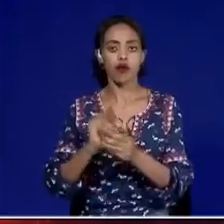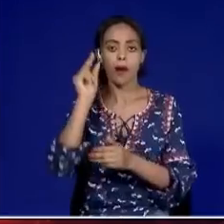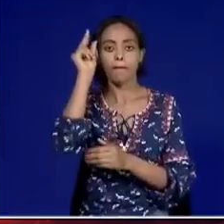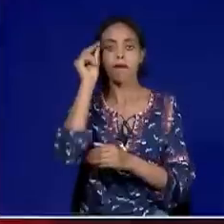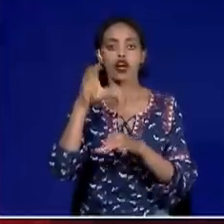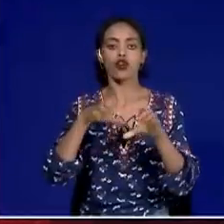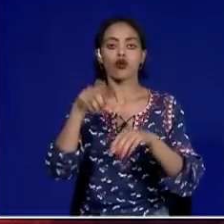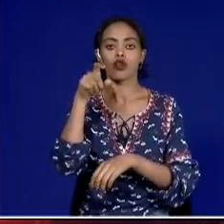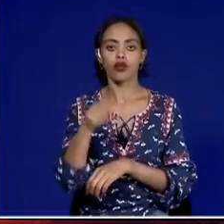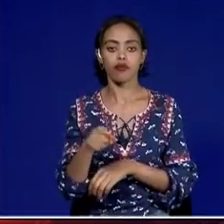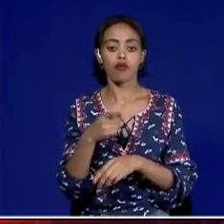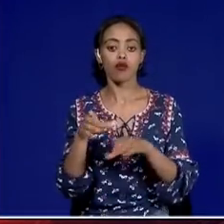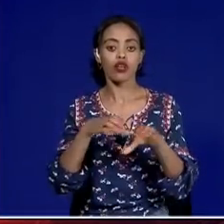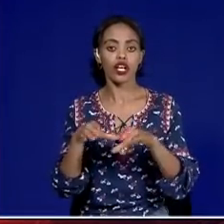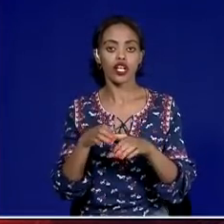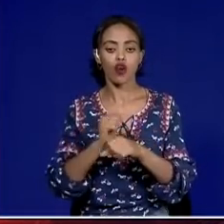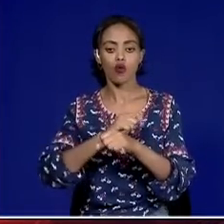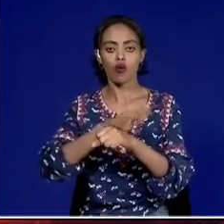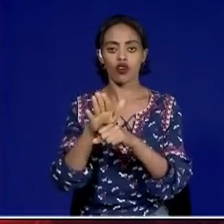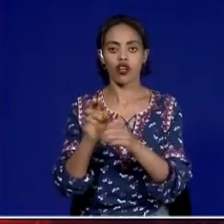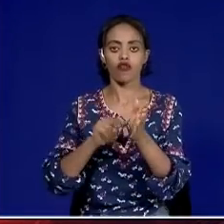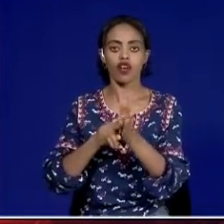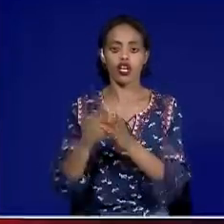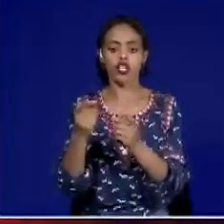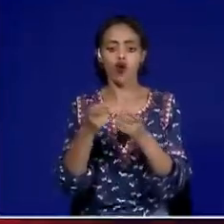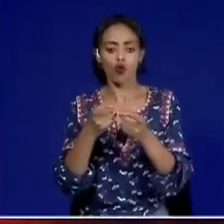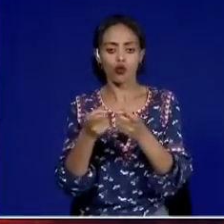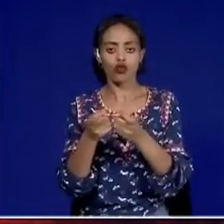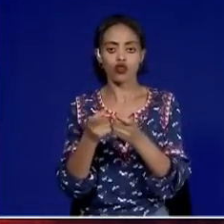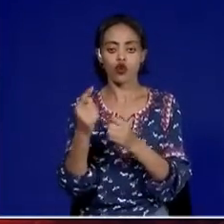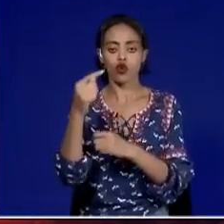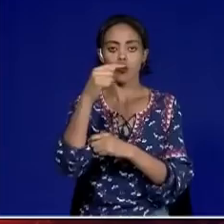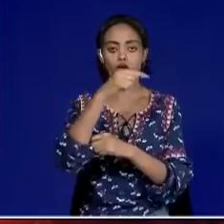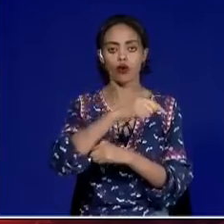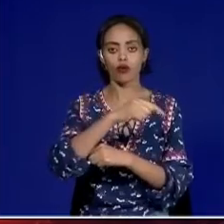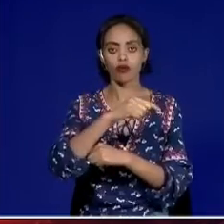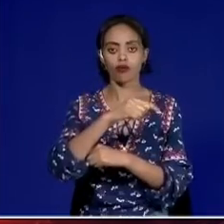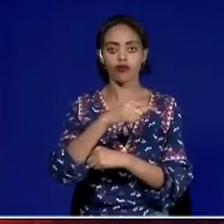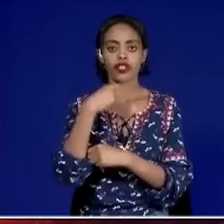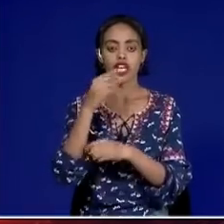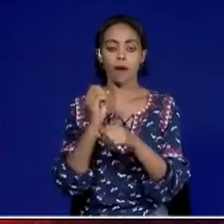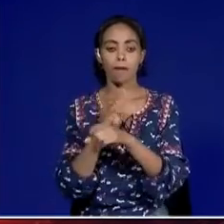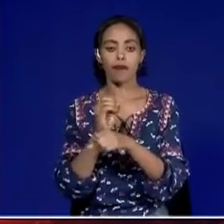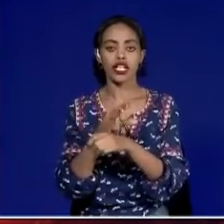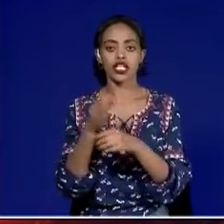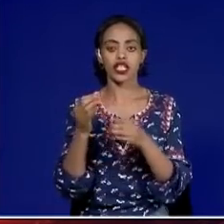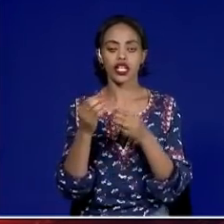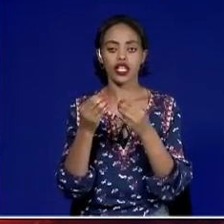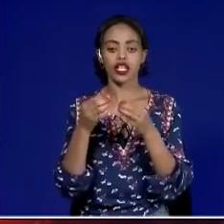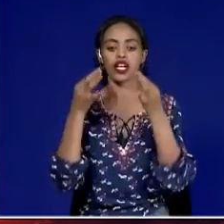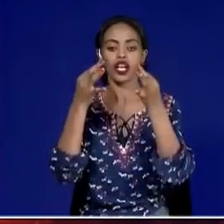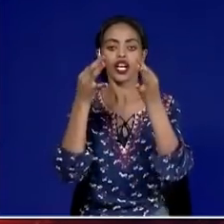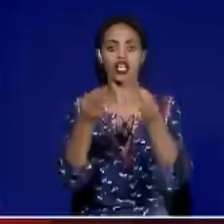ክንገብሮ ይግባእ። በዘቢልና ኮሮና ቫይረስ ኣብ ቁፅፅር ክነውዕሎ እየ መልእኽተይ